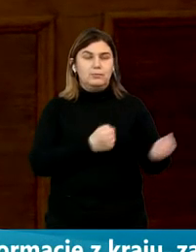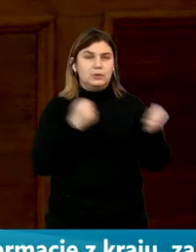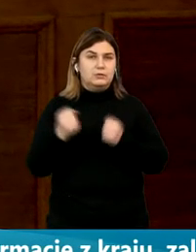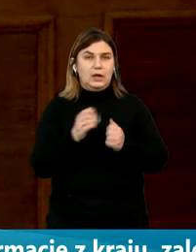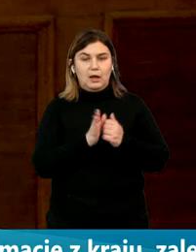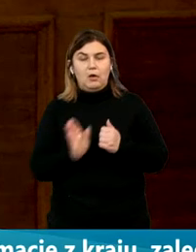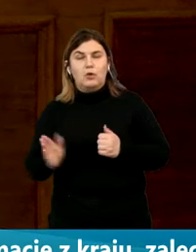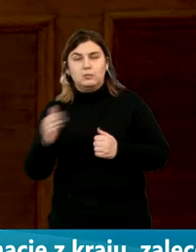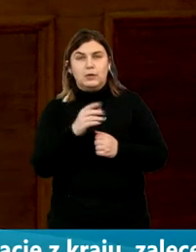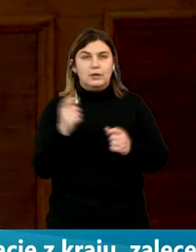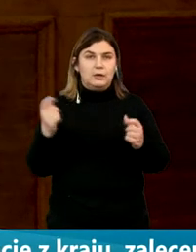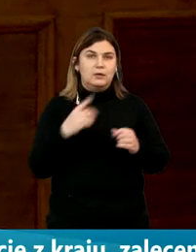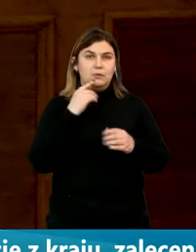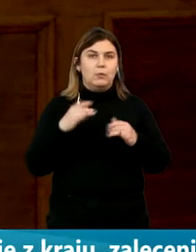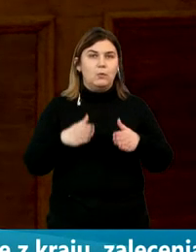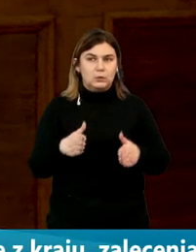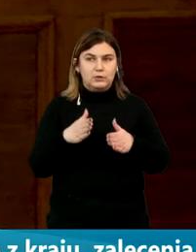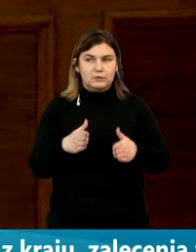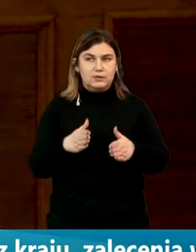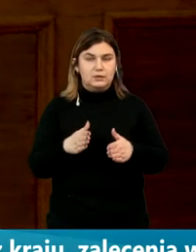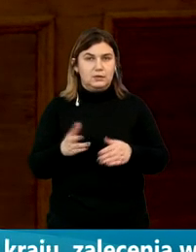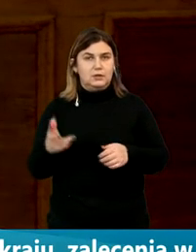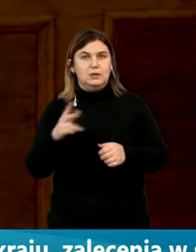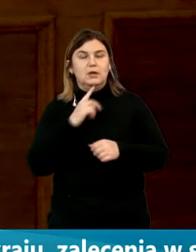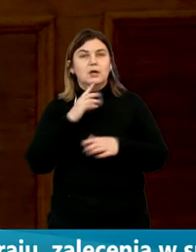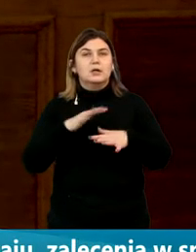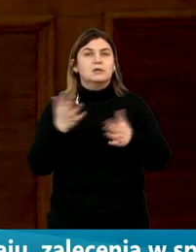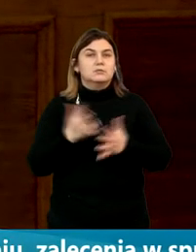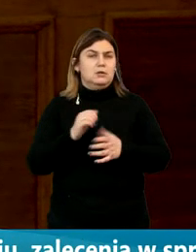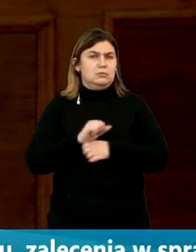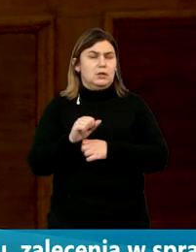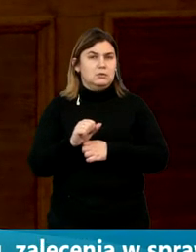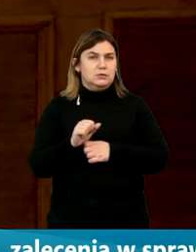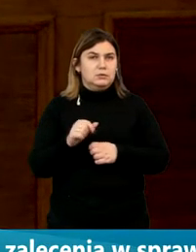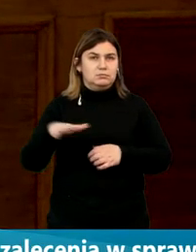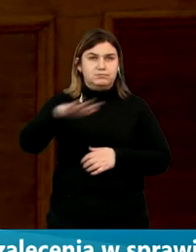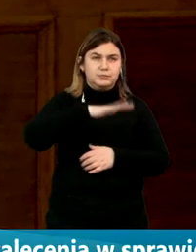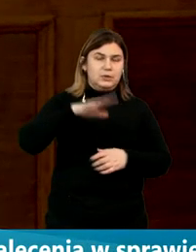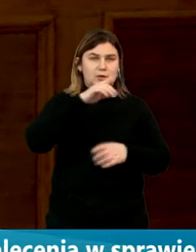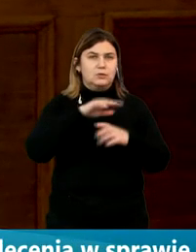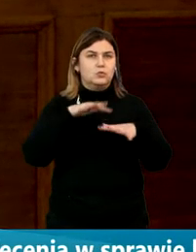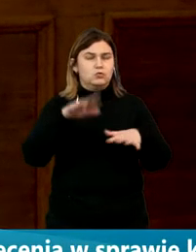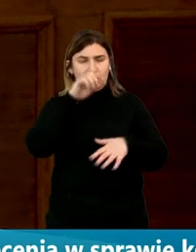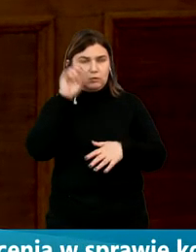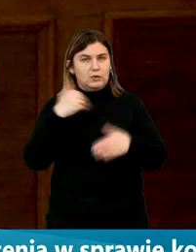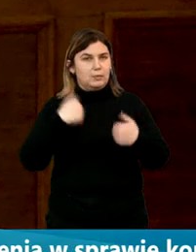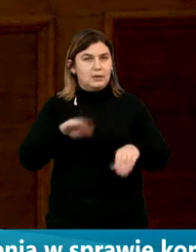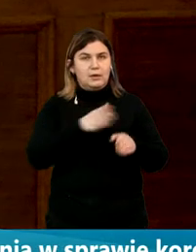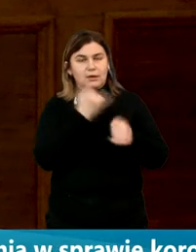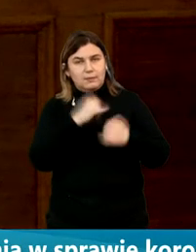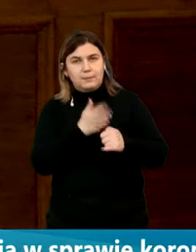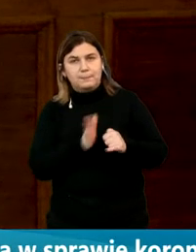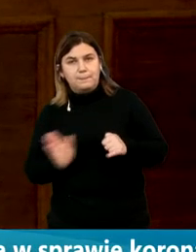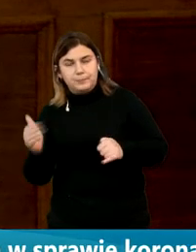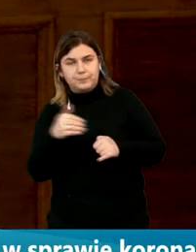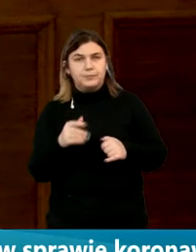omijał najbardziej zagęszczone i najgęściej zaludnione obszary naszego miasta. Więc taki jest nasz cel.